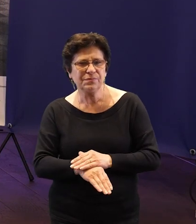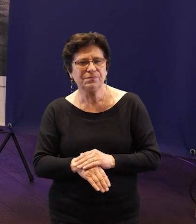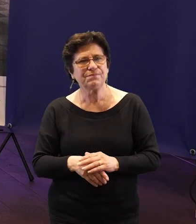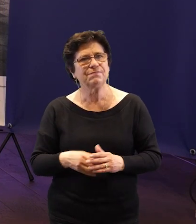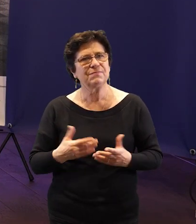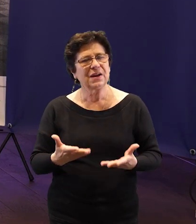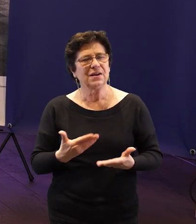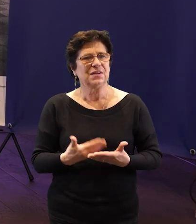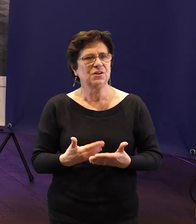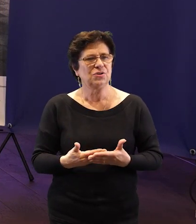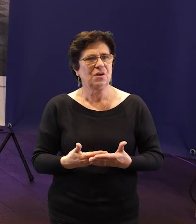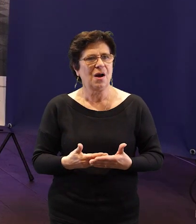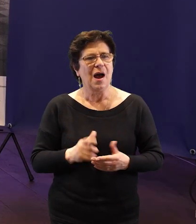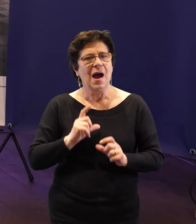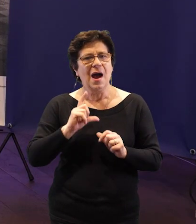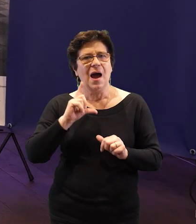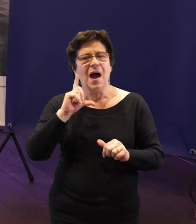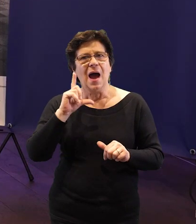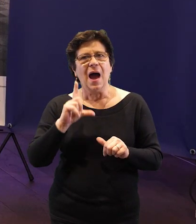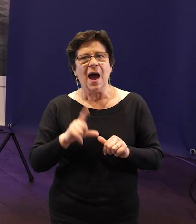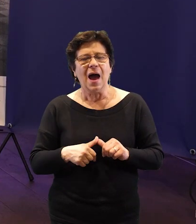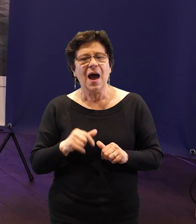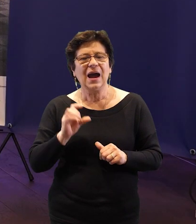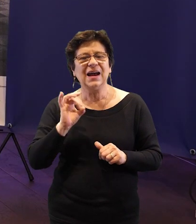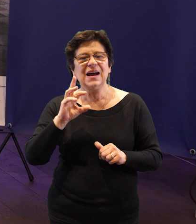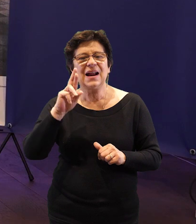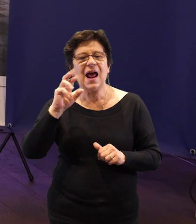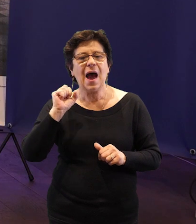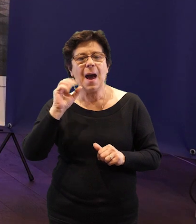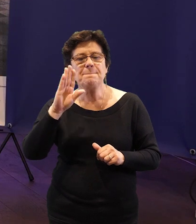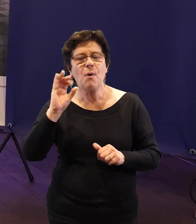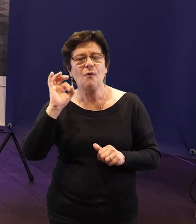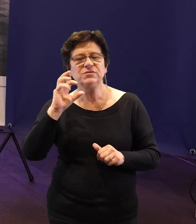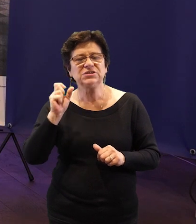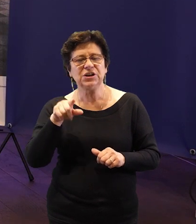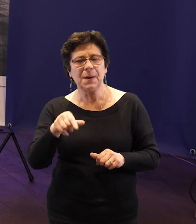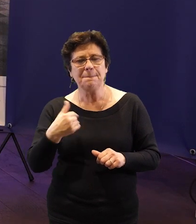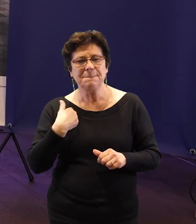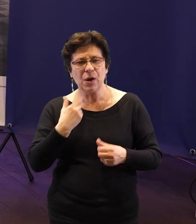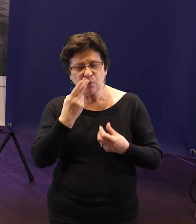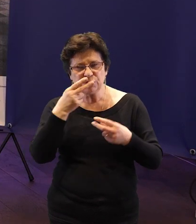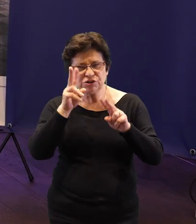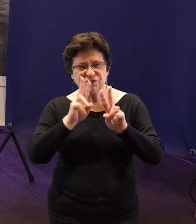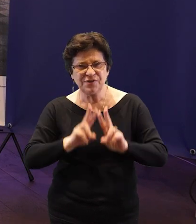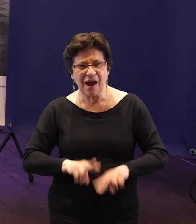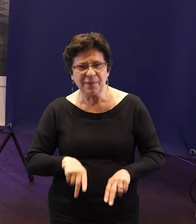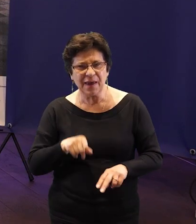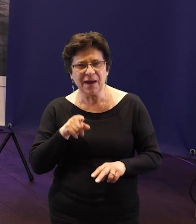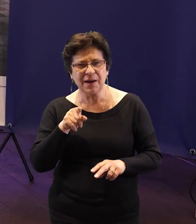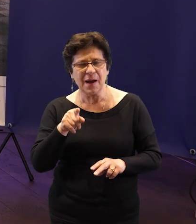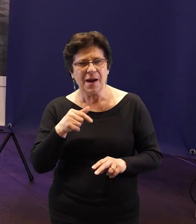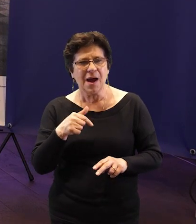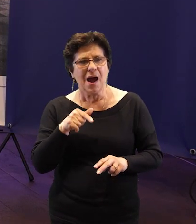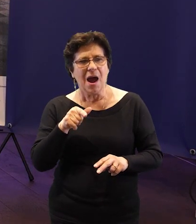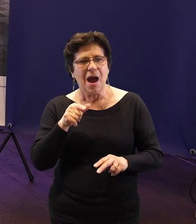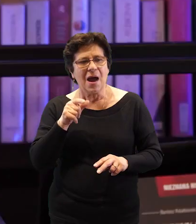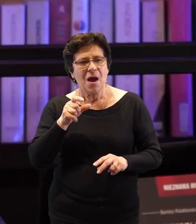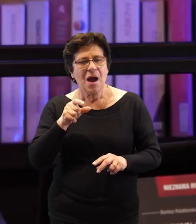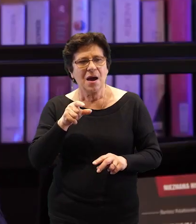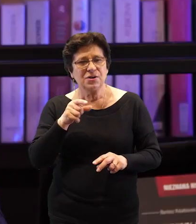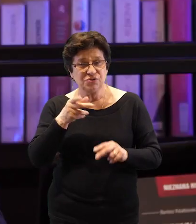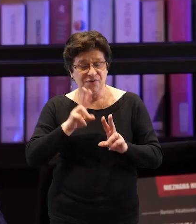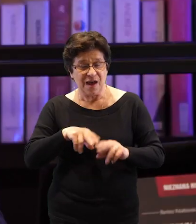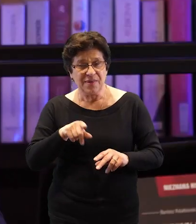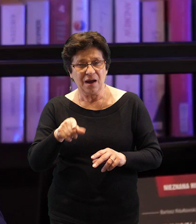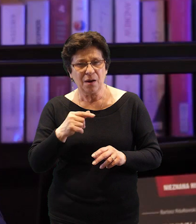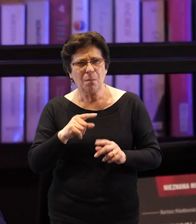Skłoniły nas do tego relacje świadka niejakiego Bogdana Grabowskiego, który od niemieckiego inżyniera Moschnera miał się dowiedzieć tuż